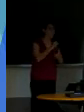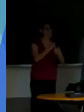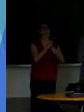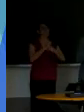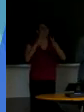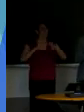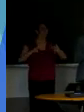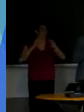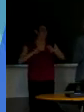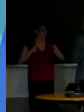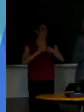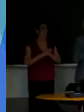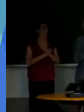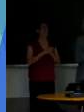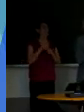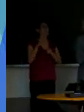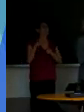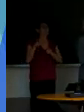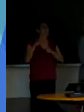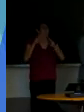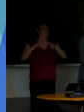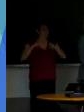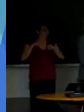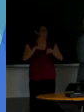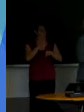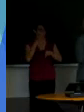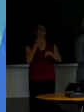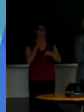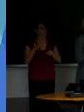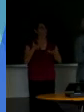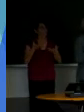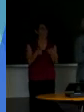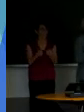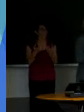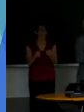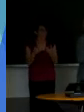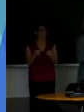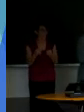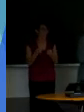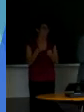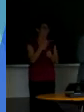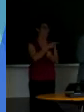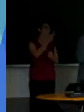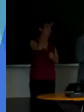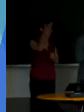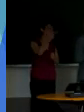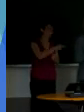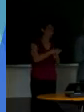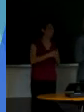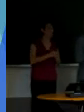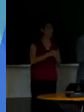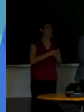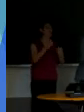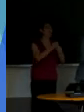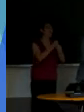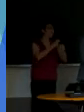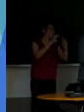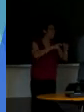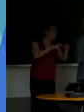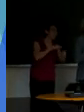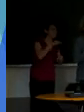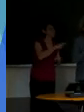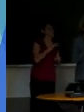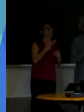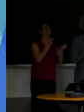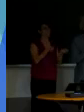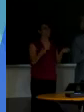laddove appunto si mettono in pratica gli insegnamenti teorici appresi nei corsi, laboratori di ricerca dove molto spesso si svolge l'attività di tirocinio o